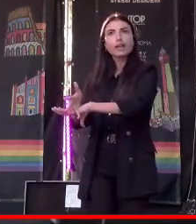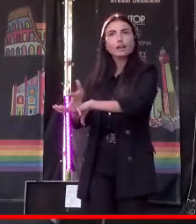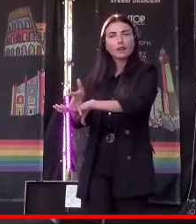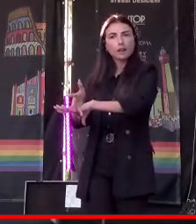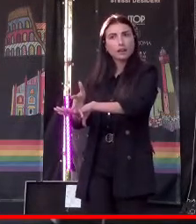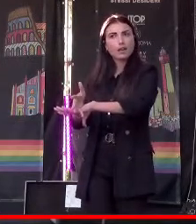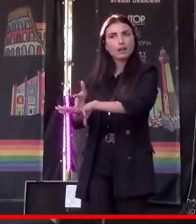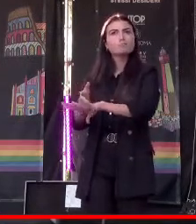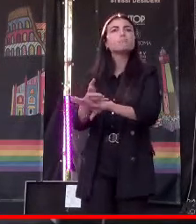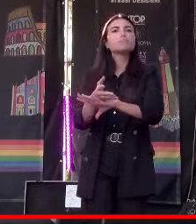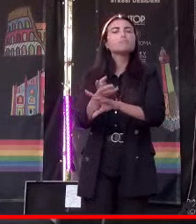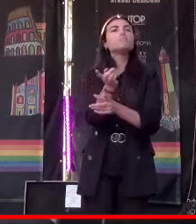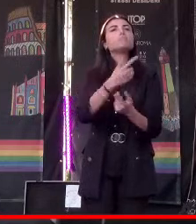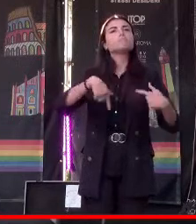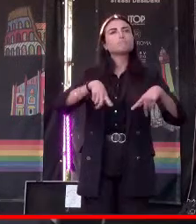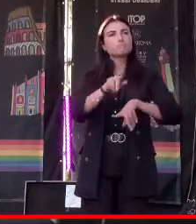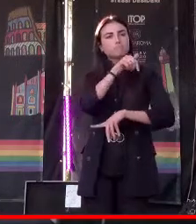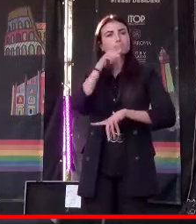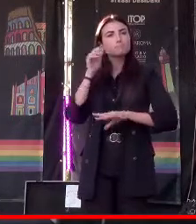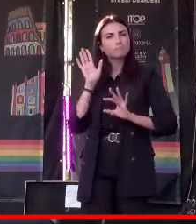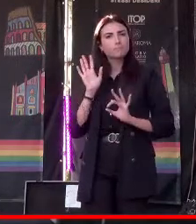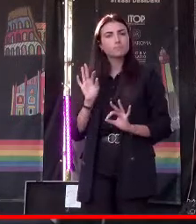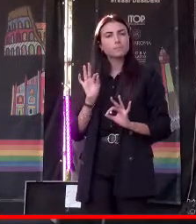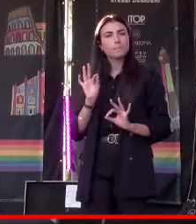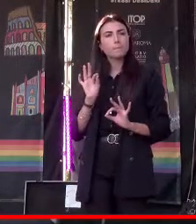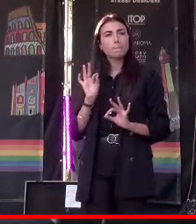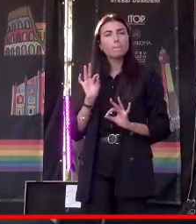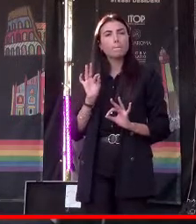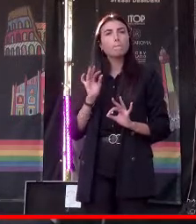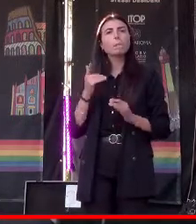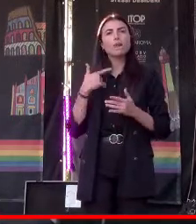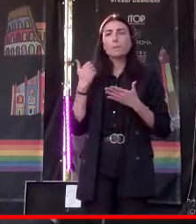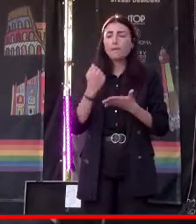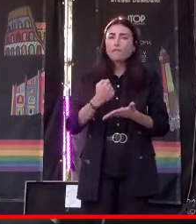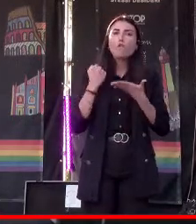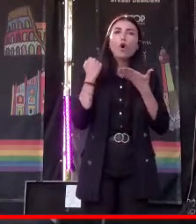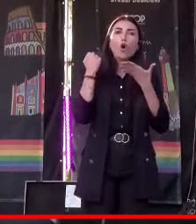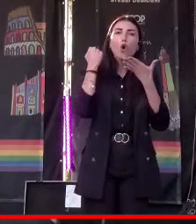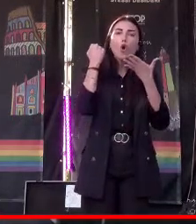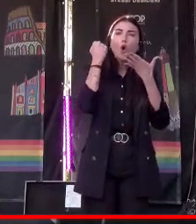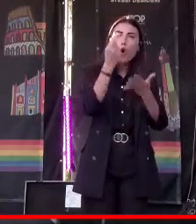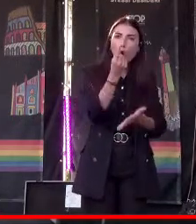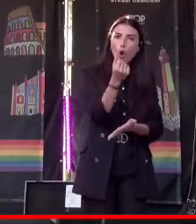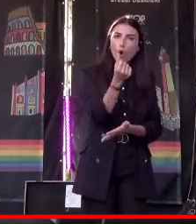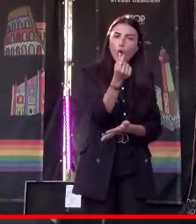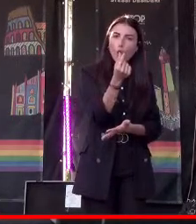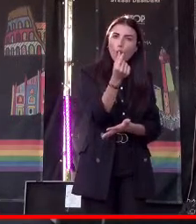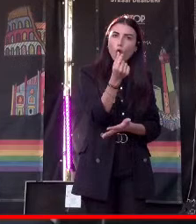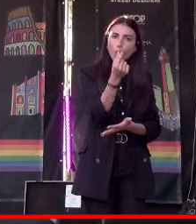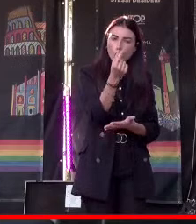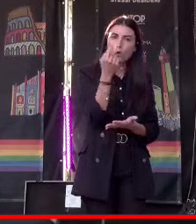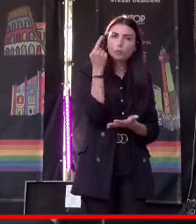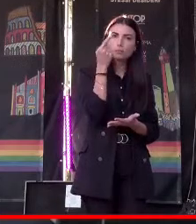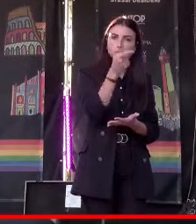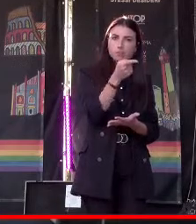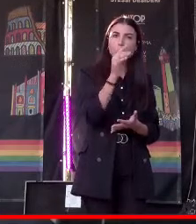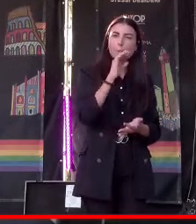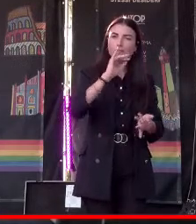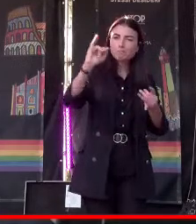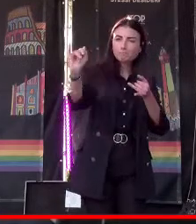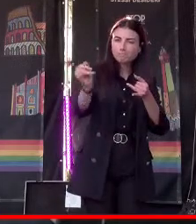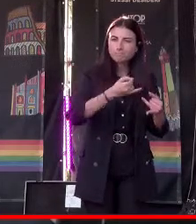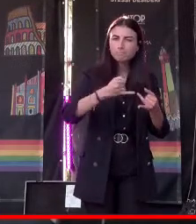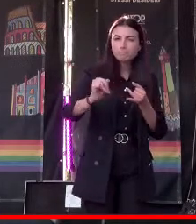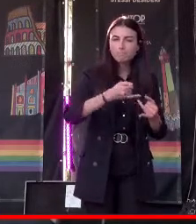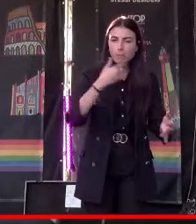premura cercare con i fondi che abbiamo a disposizione di affinare tutta una